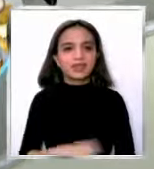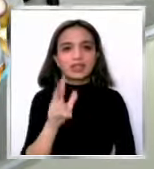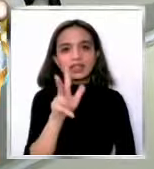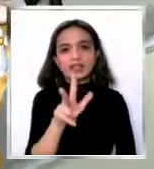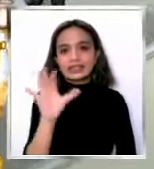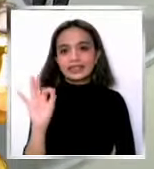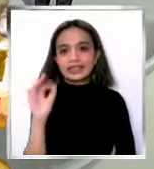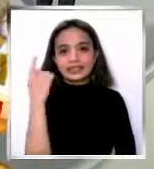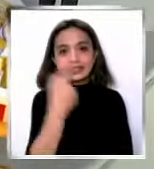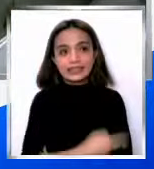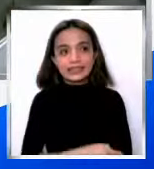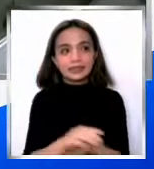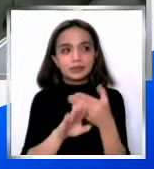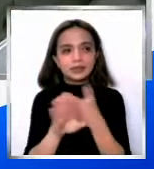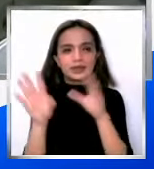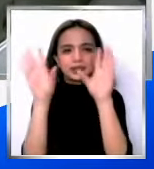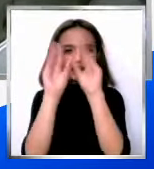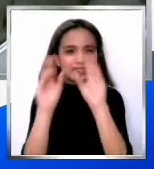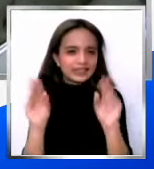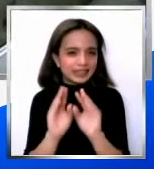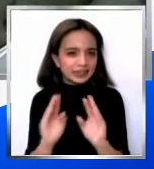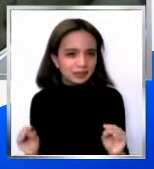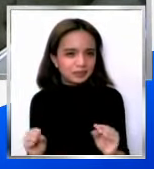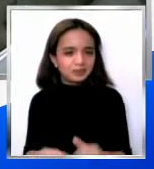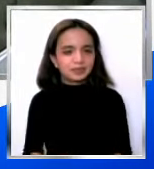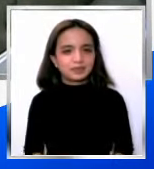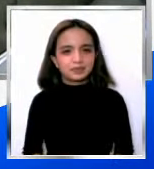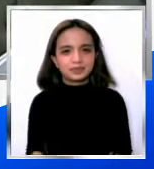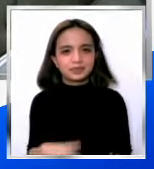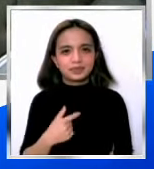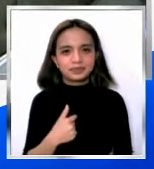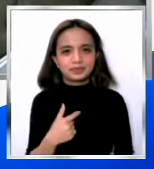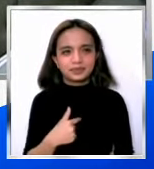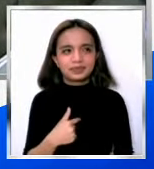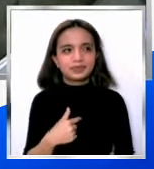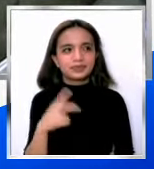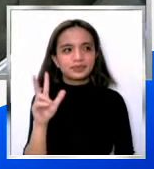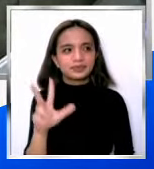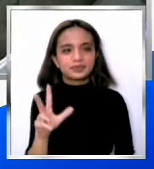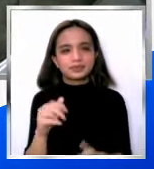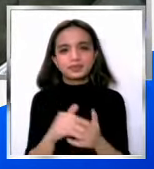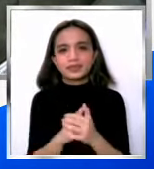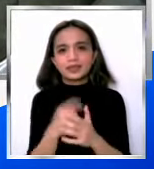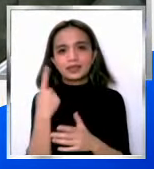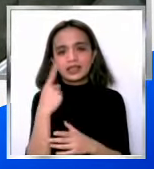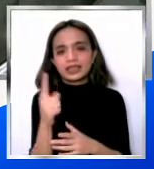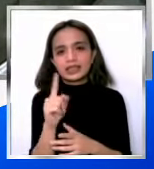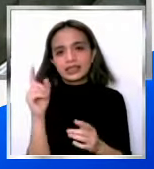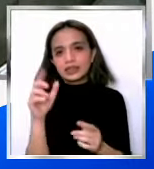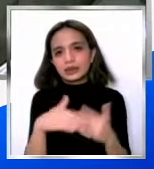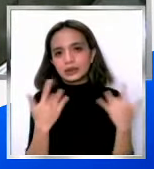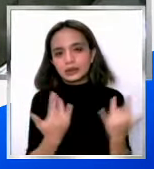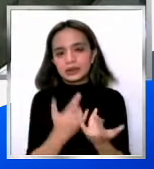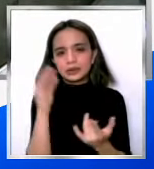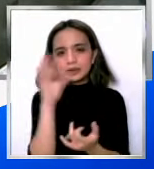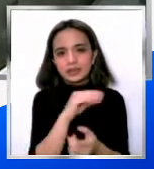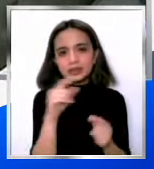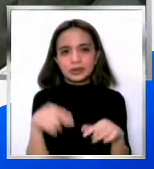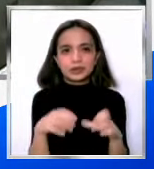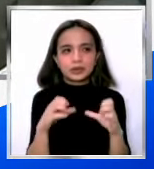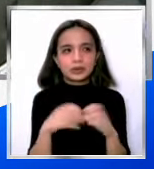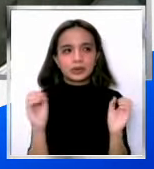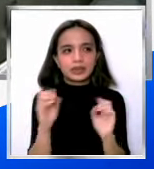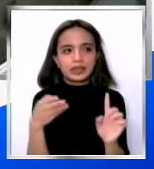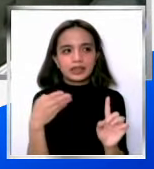na lamang, Pasko na! Ako po si Vicky Morales. Ako po si Mike Enriquez, buong puso para sa Pilipino. Ito ang GMA, walang kinikilingan,